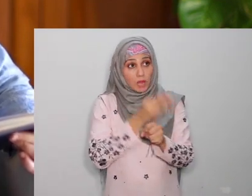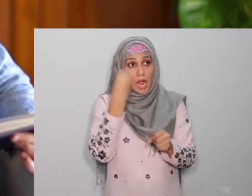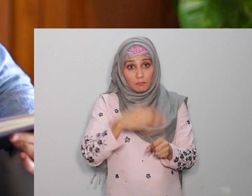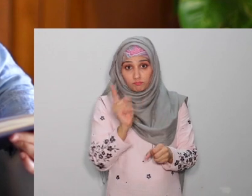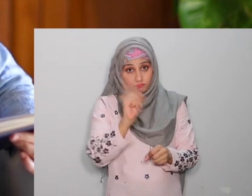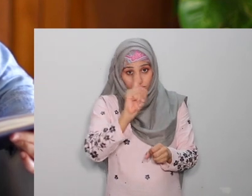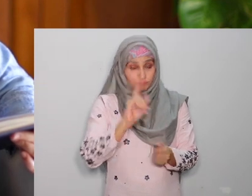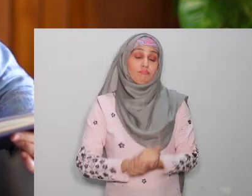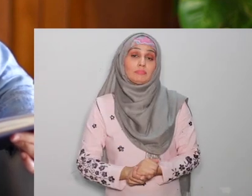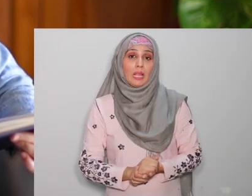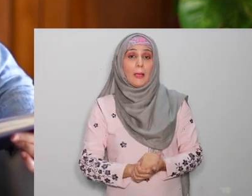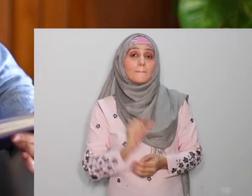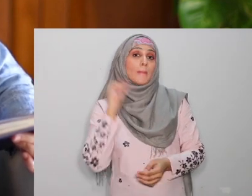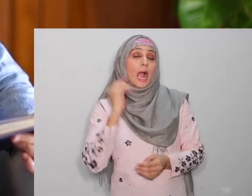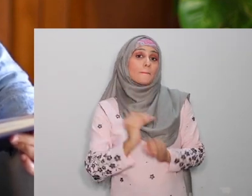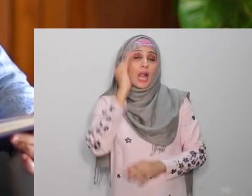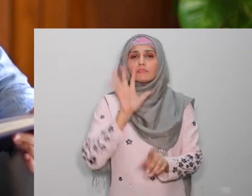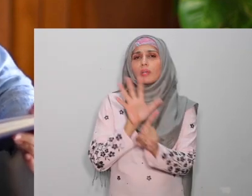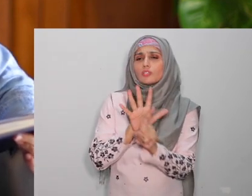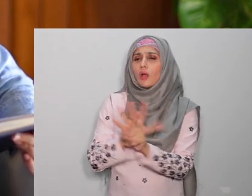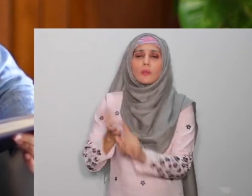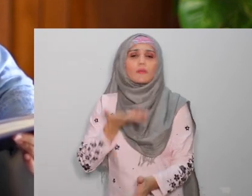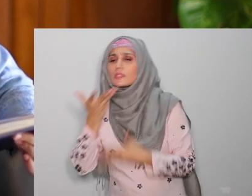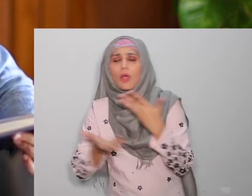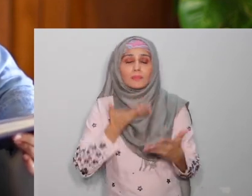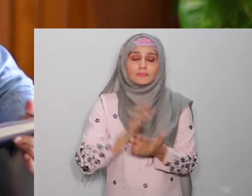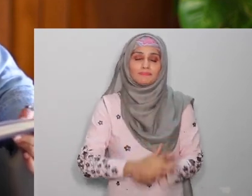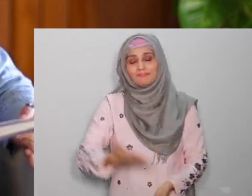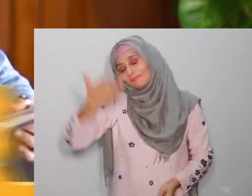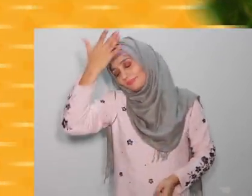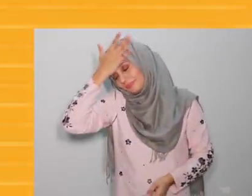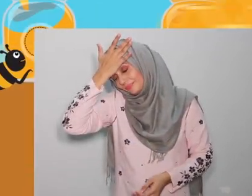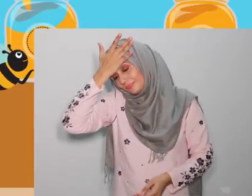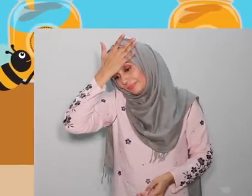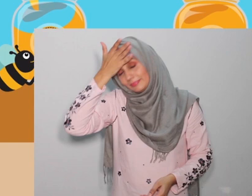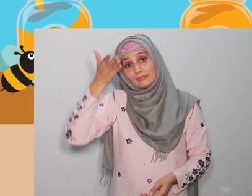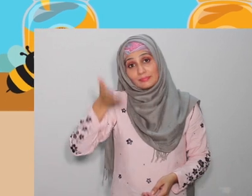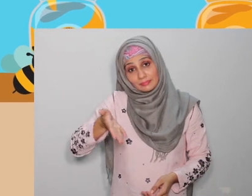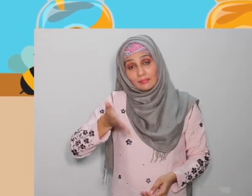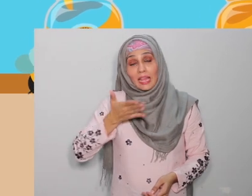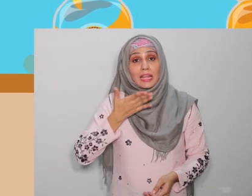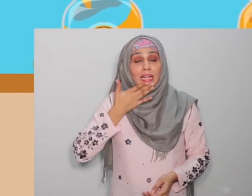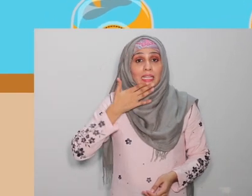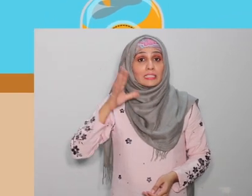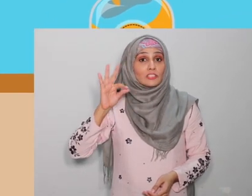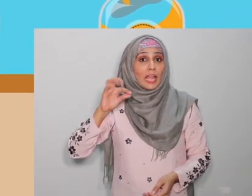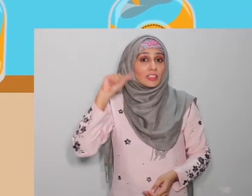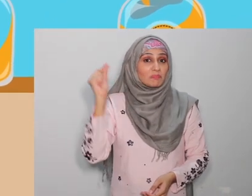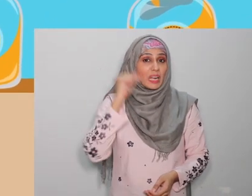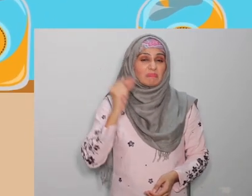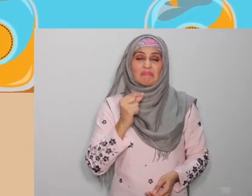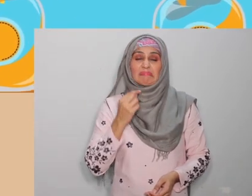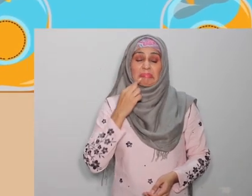नहीं रहनी चाहिए, आपा भी सबको समझा रही थीं। ओहो, इस शहद में